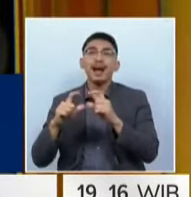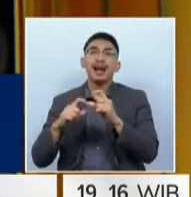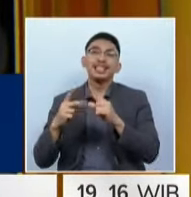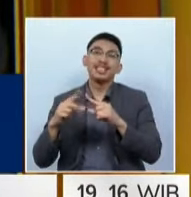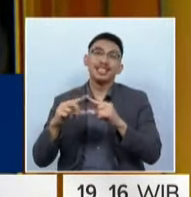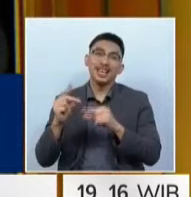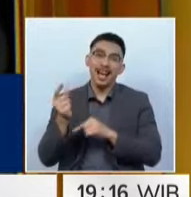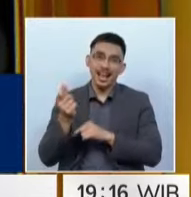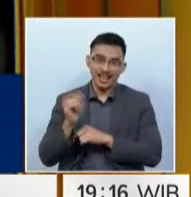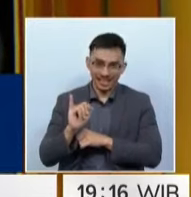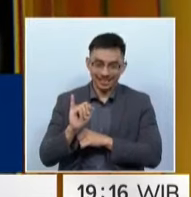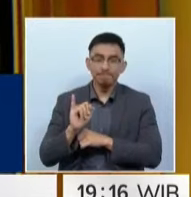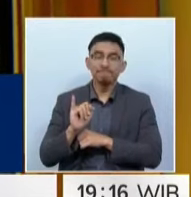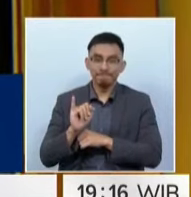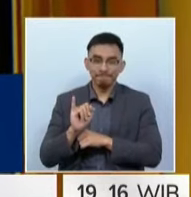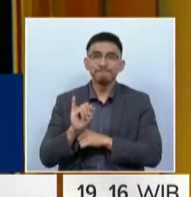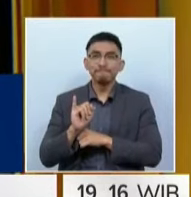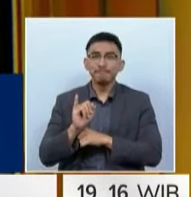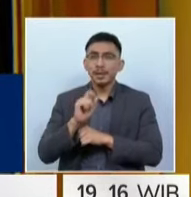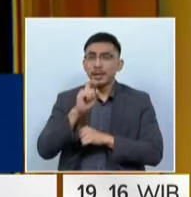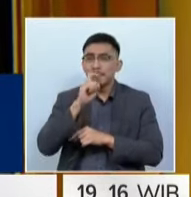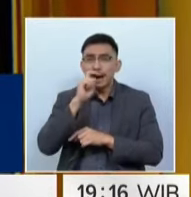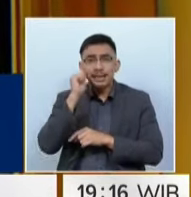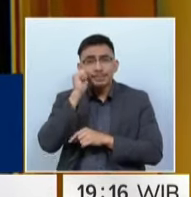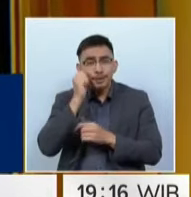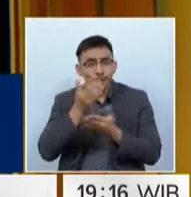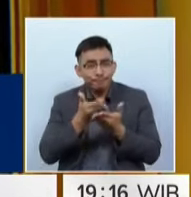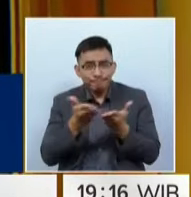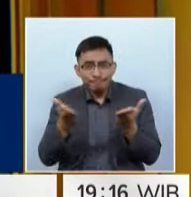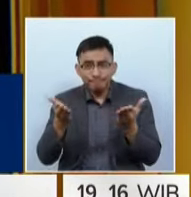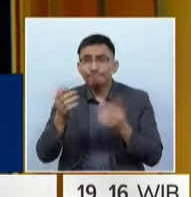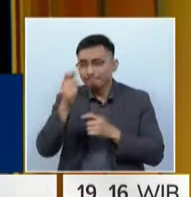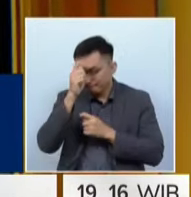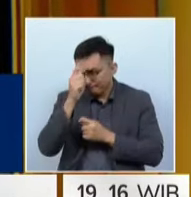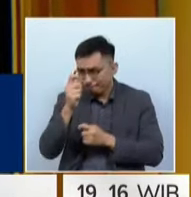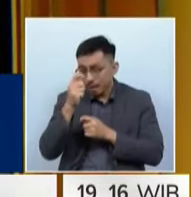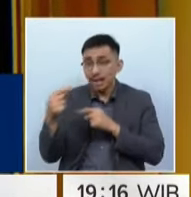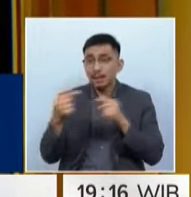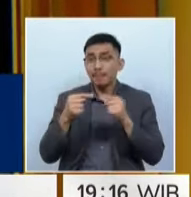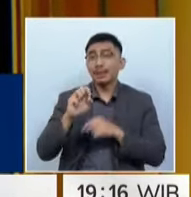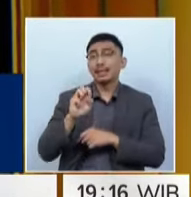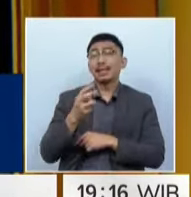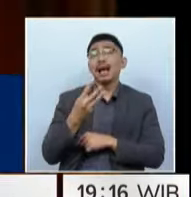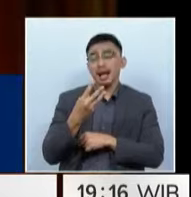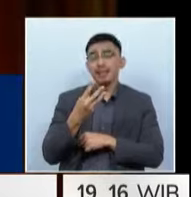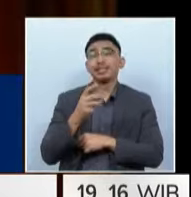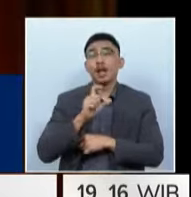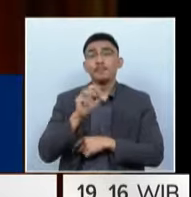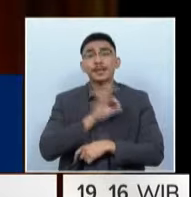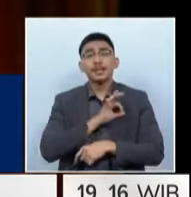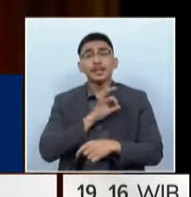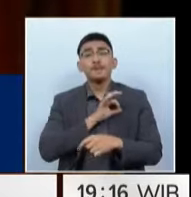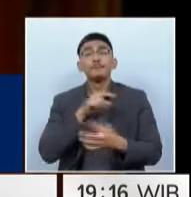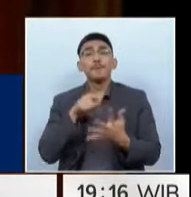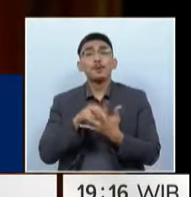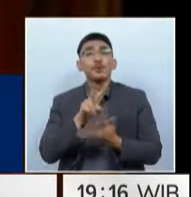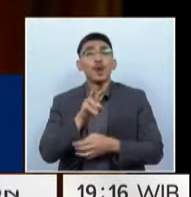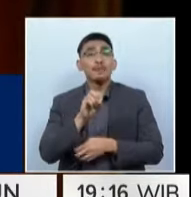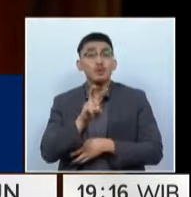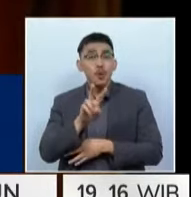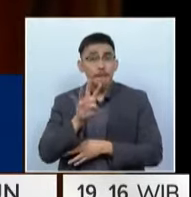hormati pada debat ketiga dengan para calon presiden Pemilu 2024 terdapat 11